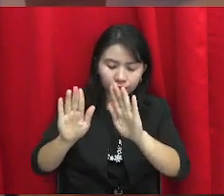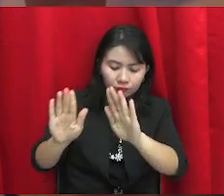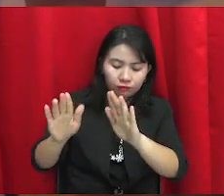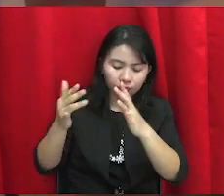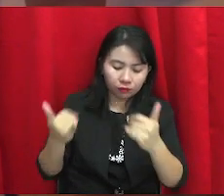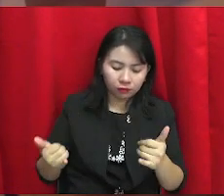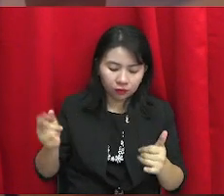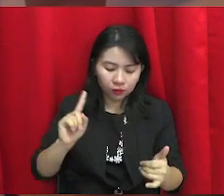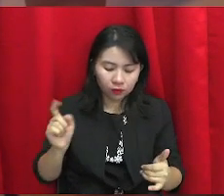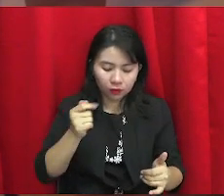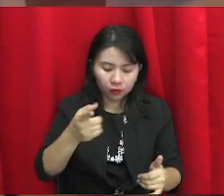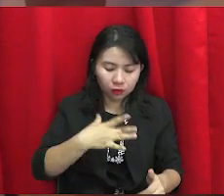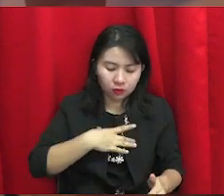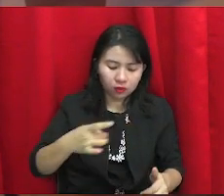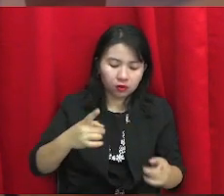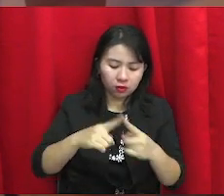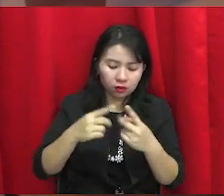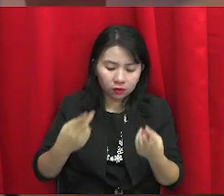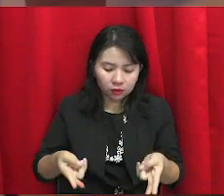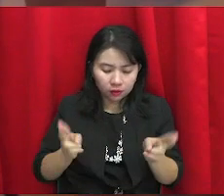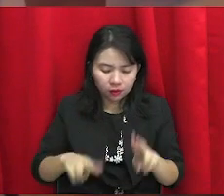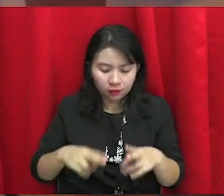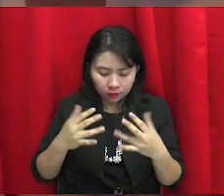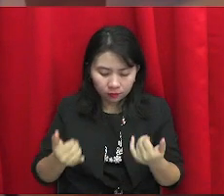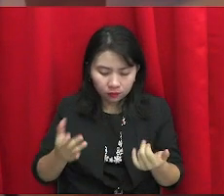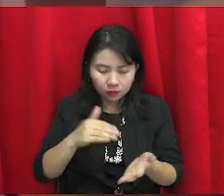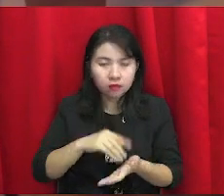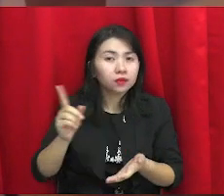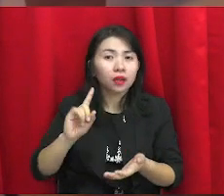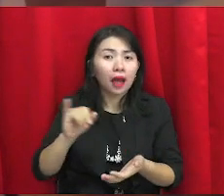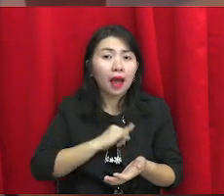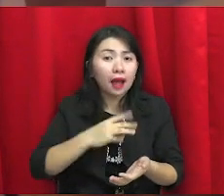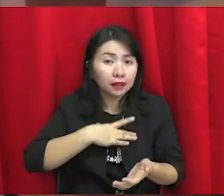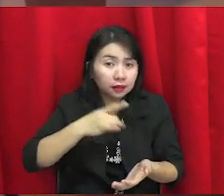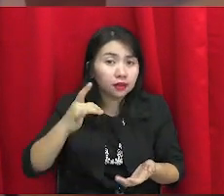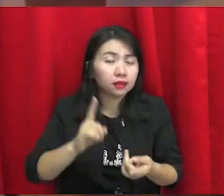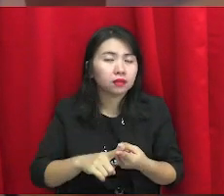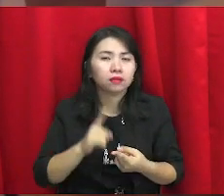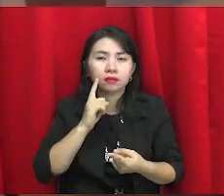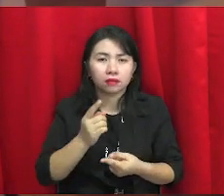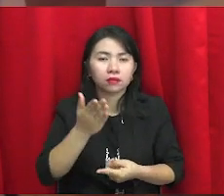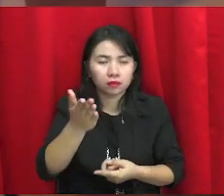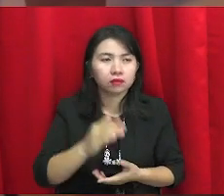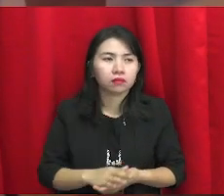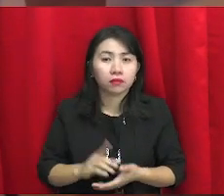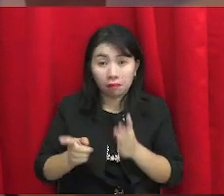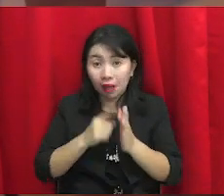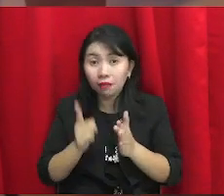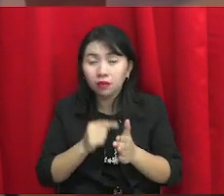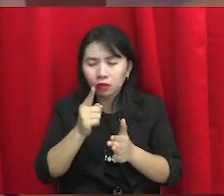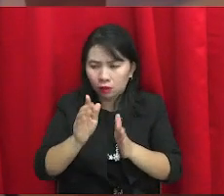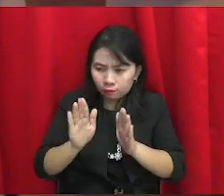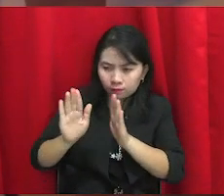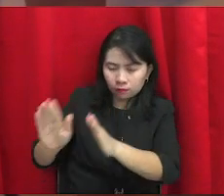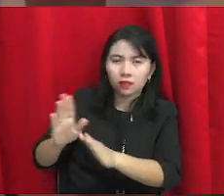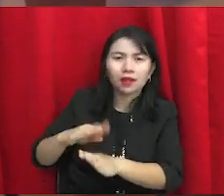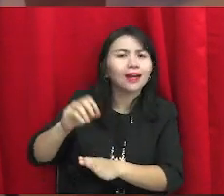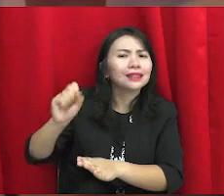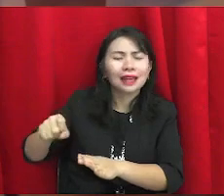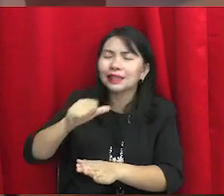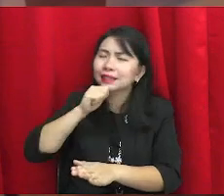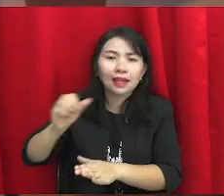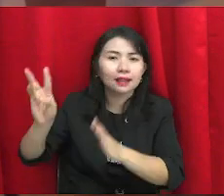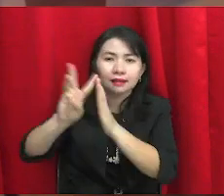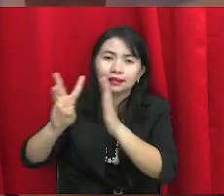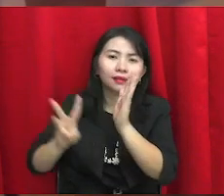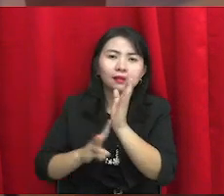Minsan yan, sinasabi mo, Sir Tony, ano, sa inyo po eh. Sabi ko nga eh, minsan, ikaw na yung nag-insist, eh hindi nga yun, hindi na nga will ng